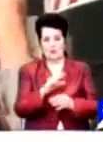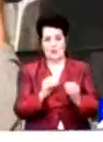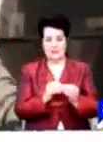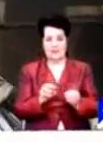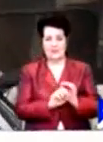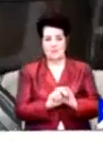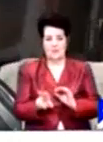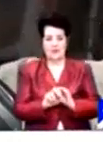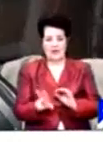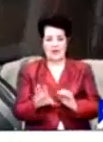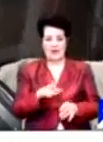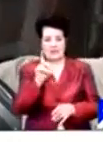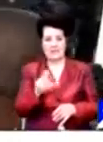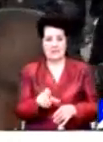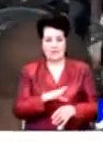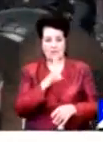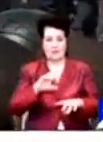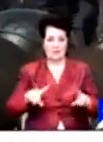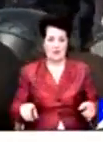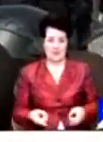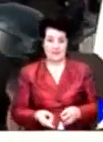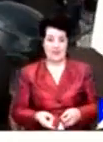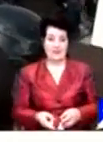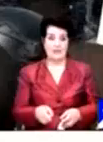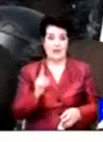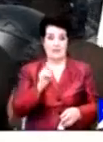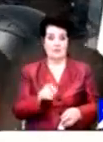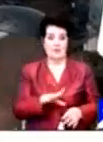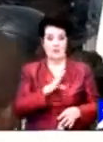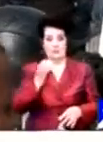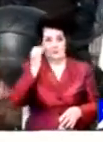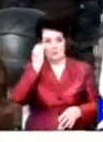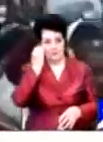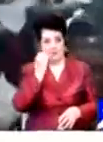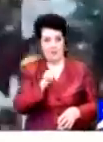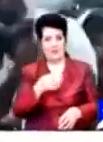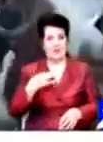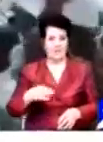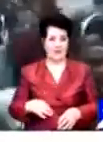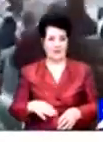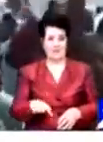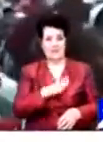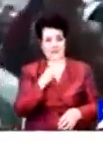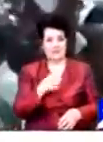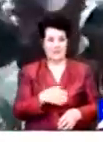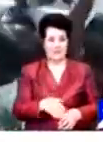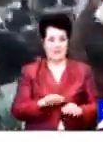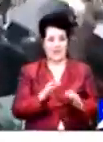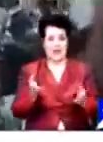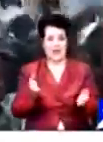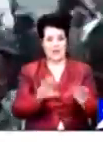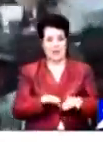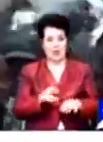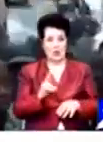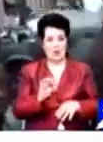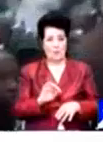de migranți au fost și arestați. La Panteon, celebrul monument al Franței, sunt îngropați printre alții Voltaire și Victor